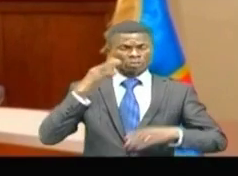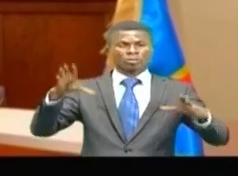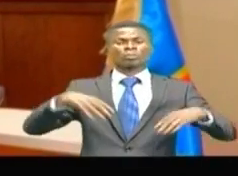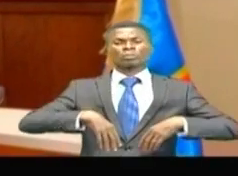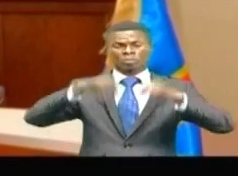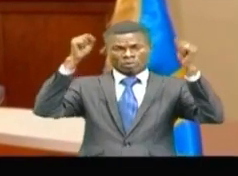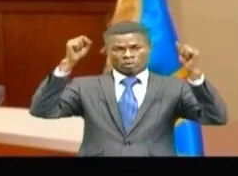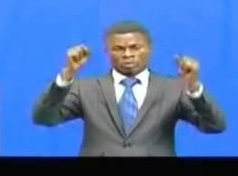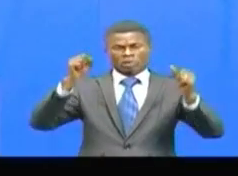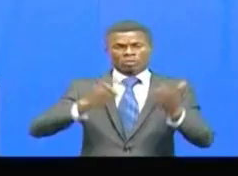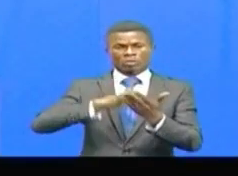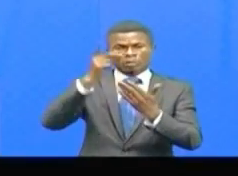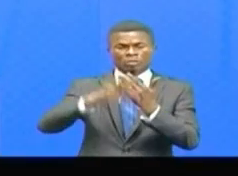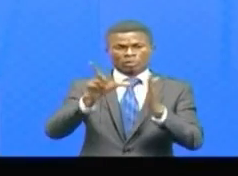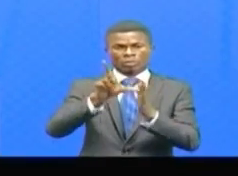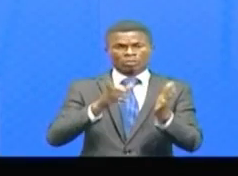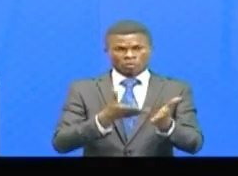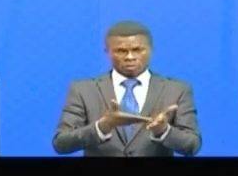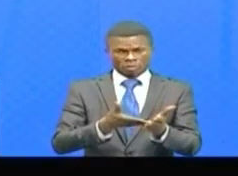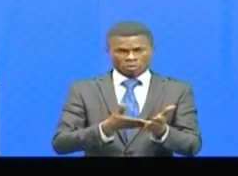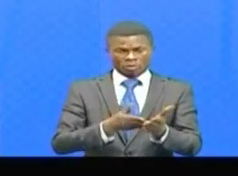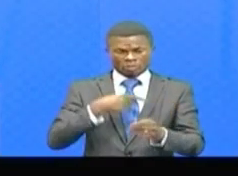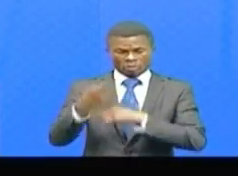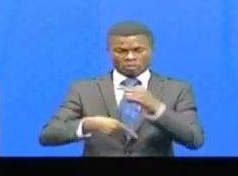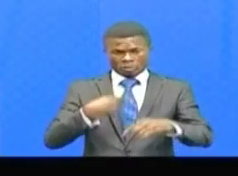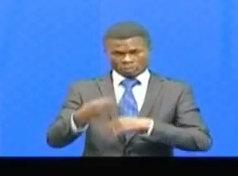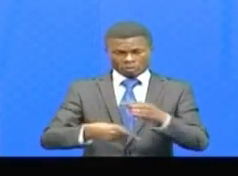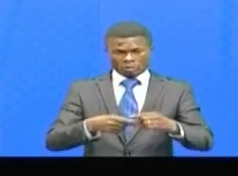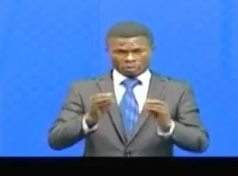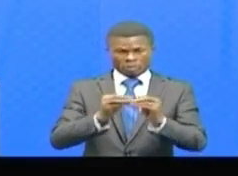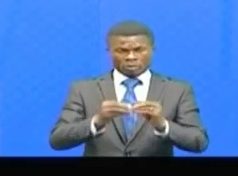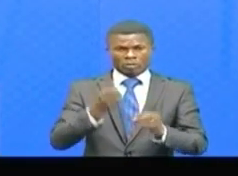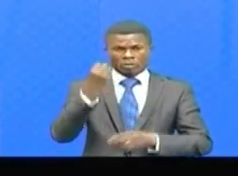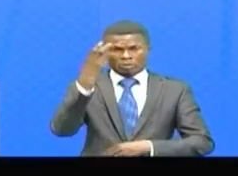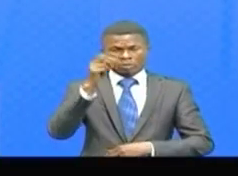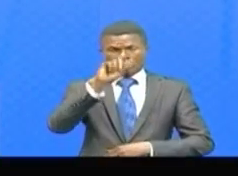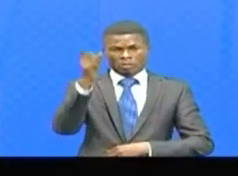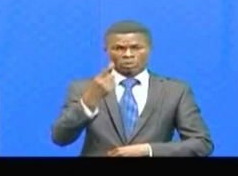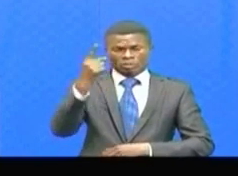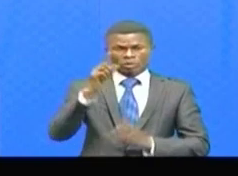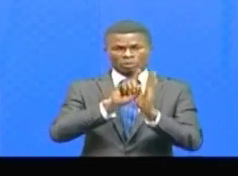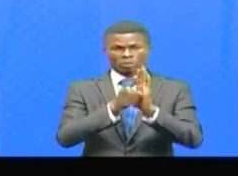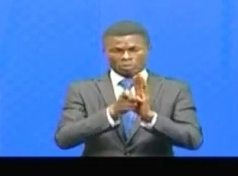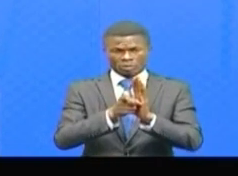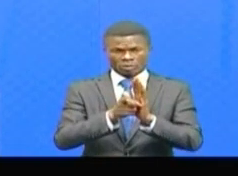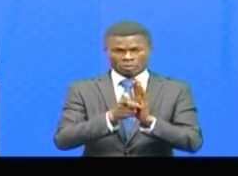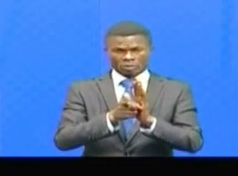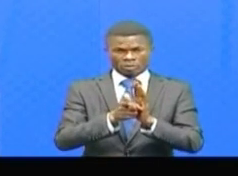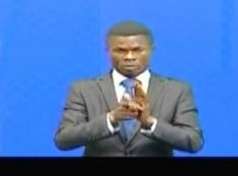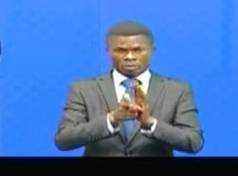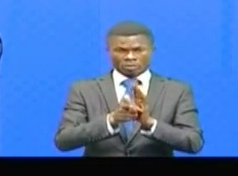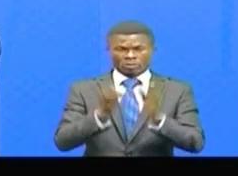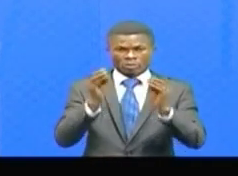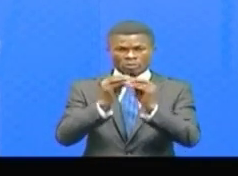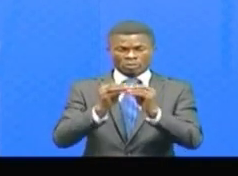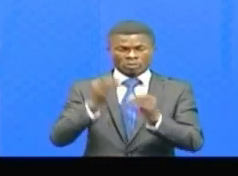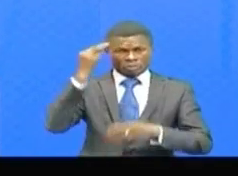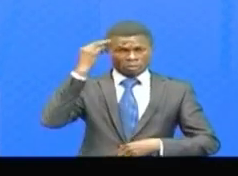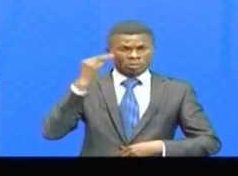adopté ce projet de loi. Commencé à 12h31, la réunion